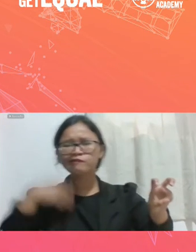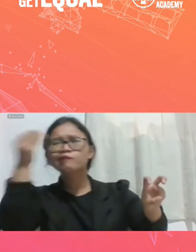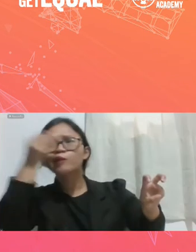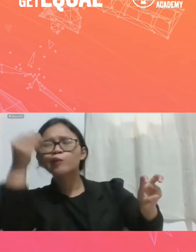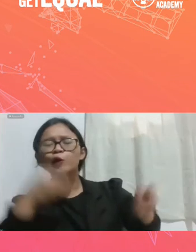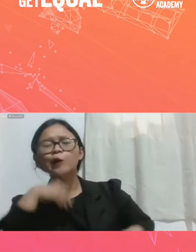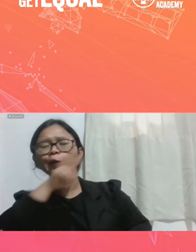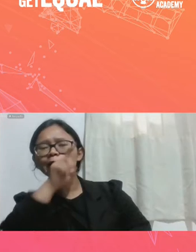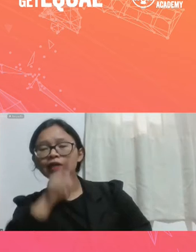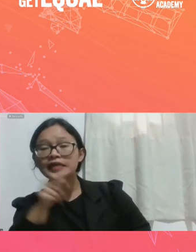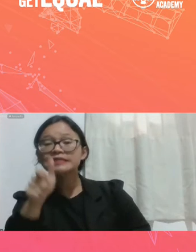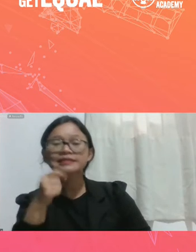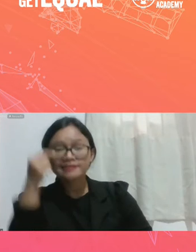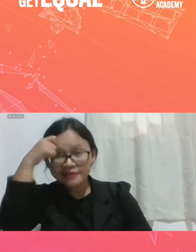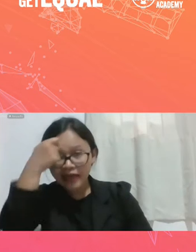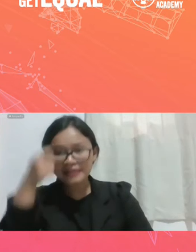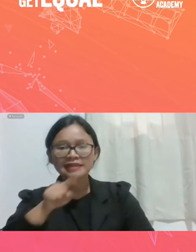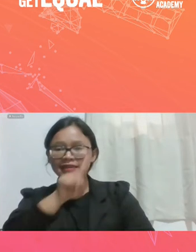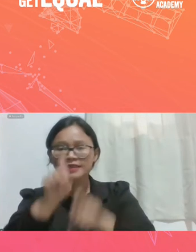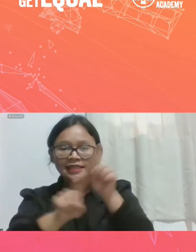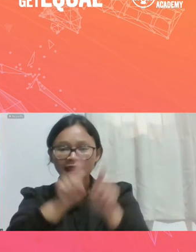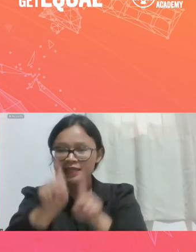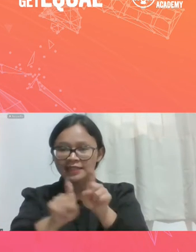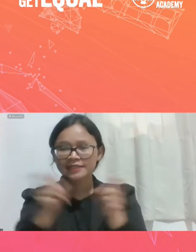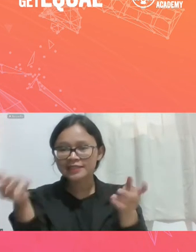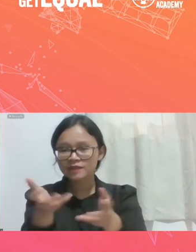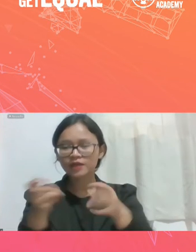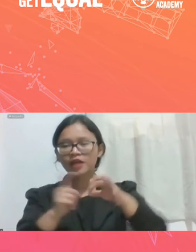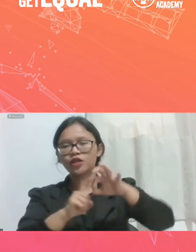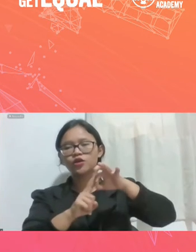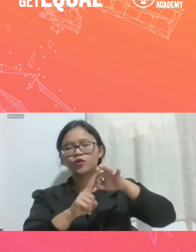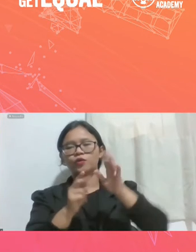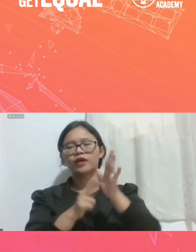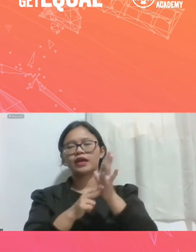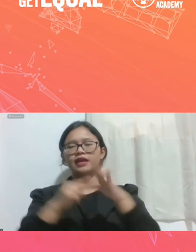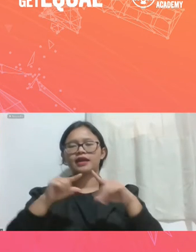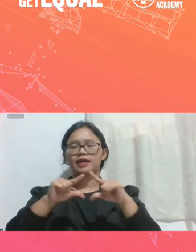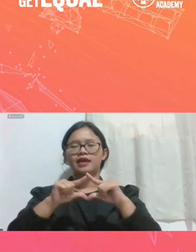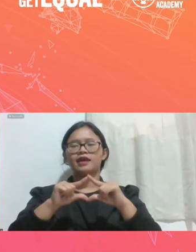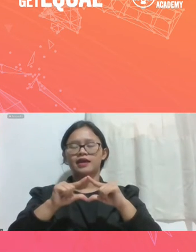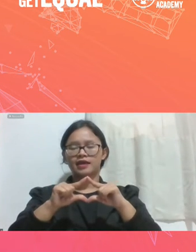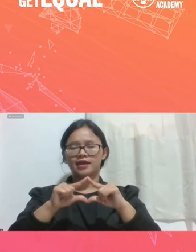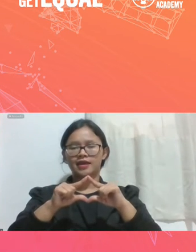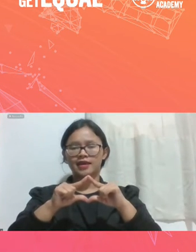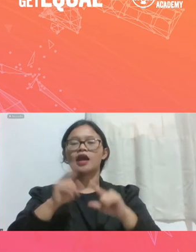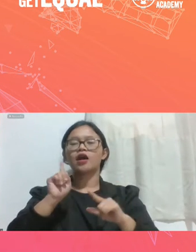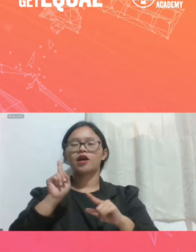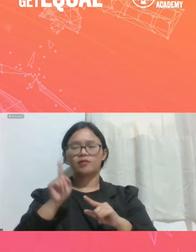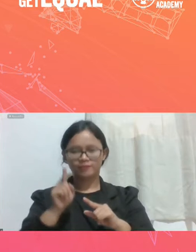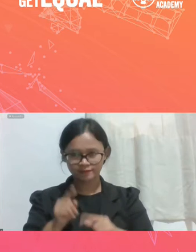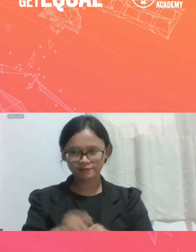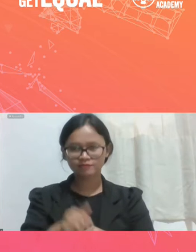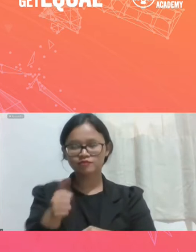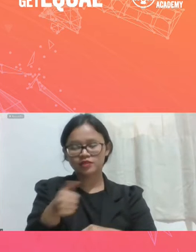chat Q&A, teman-teman. Di kanan bawah, kalau teman-teman menggunakan laptop, atau di atas, kalau teman-teman